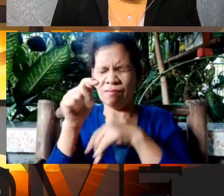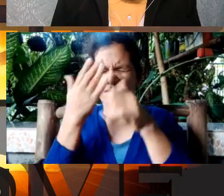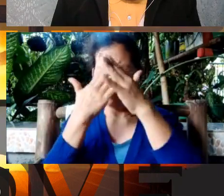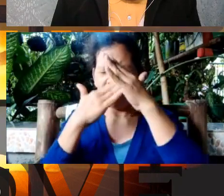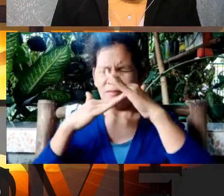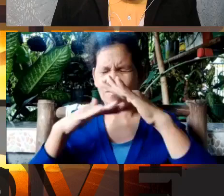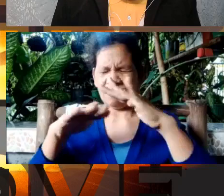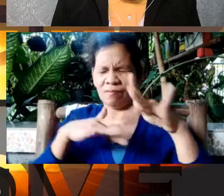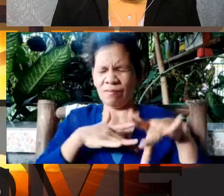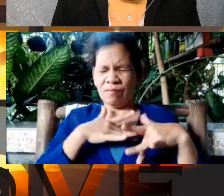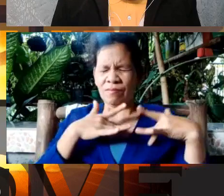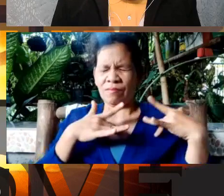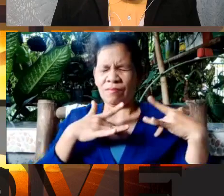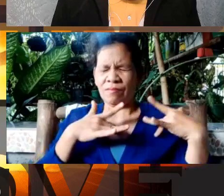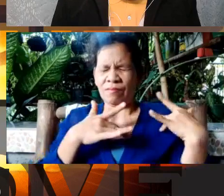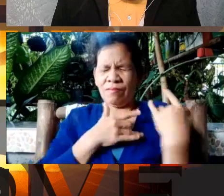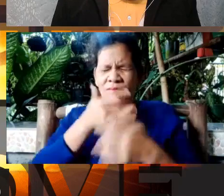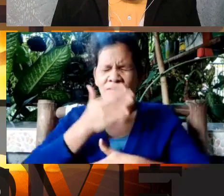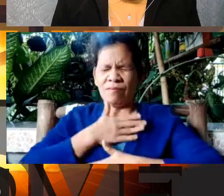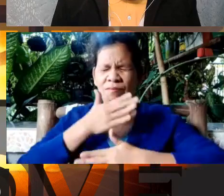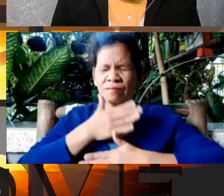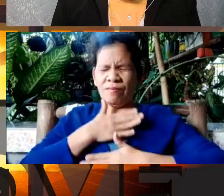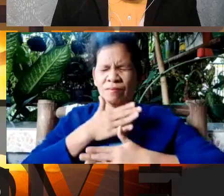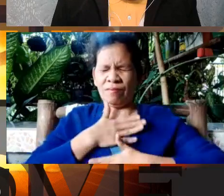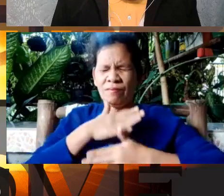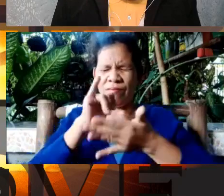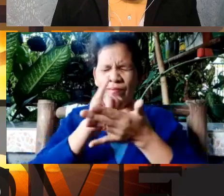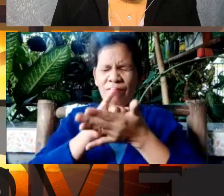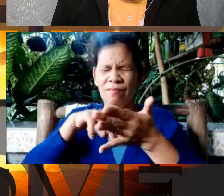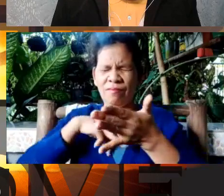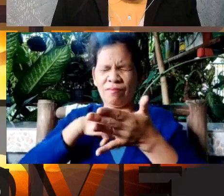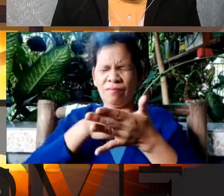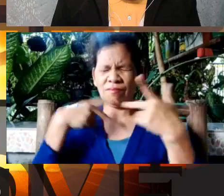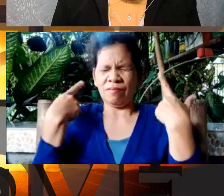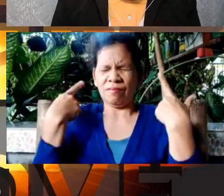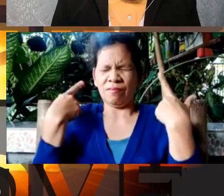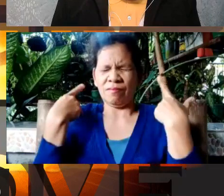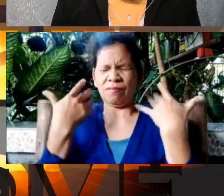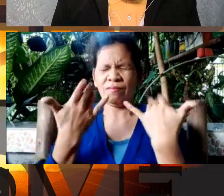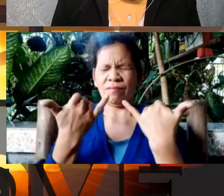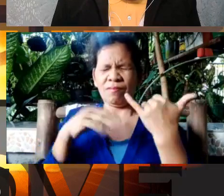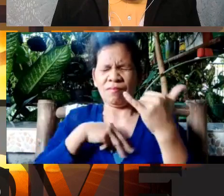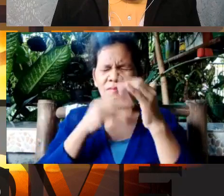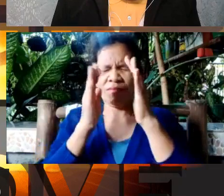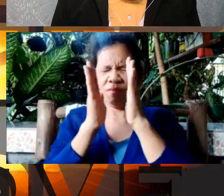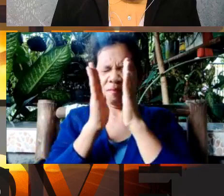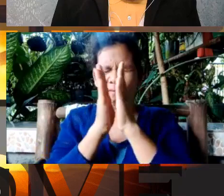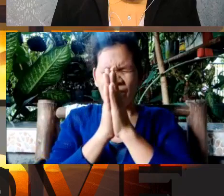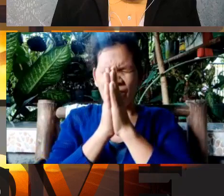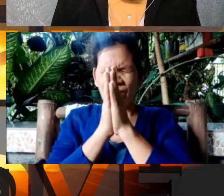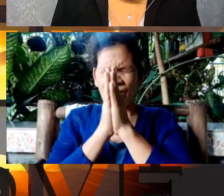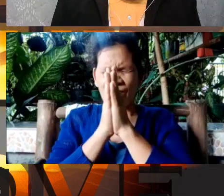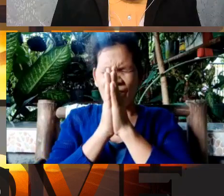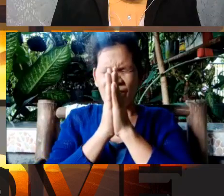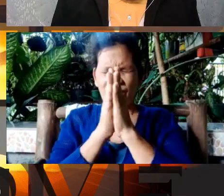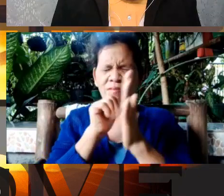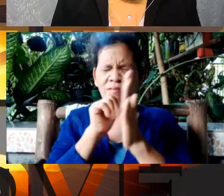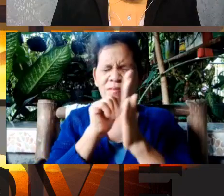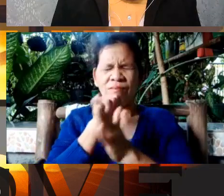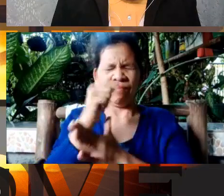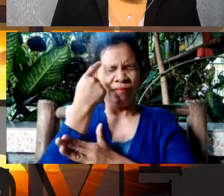puso at kaligayahan nito na aming taglay. Ito pong aming dalangin, hindi po sa aming